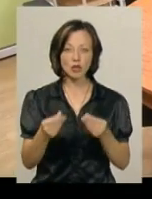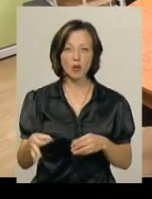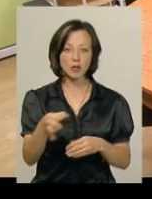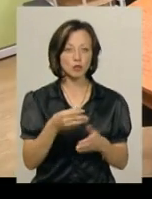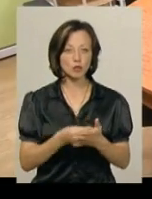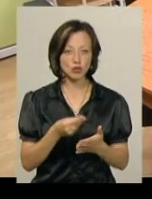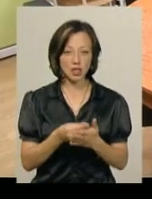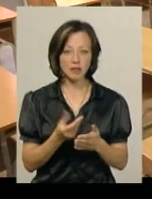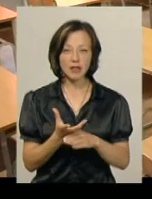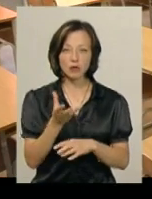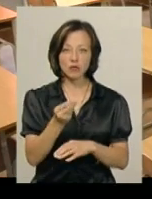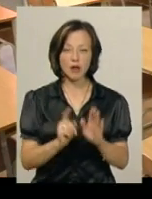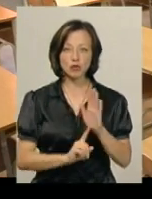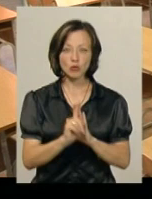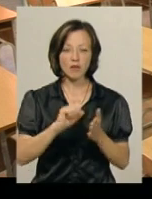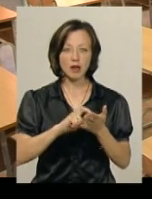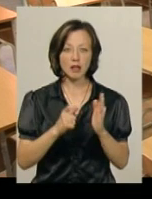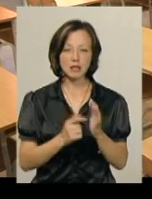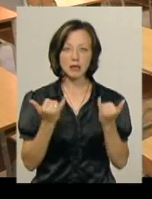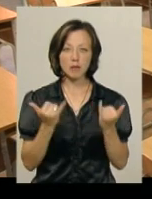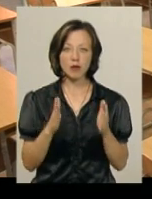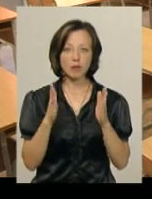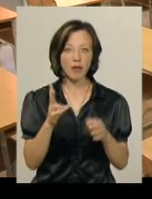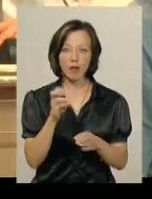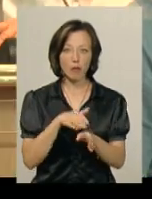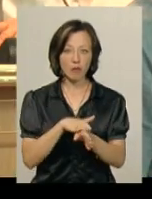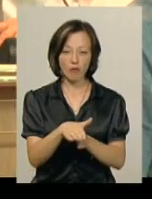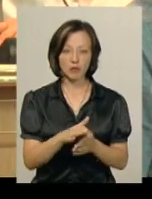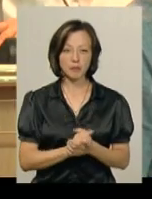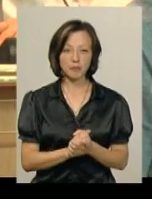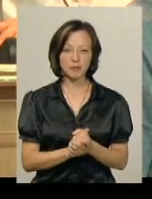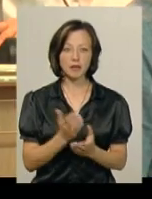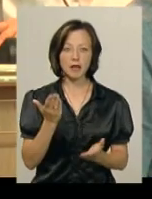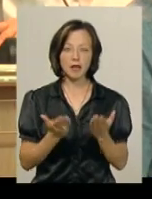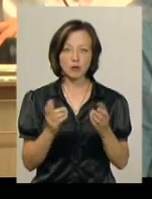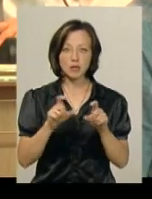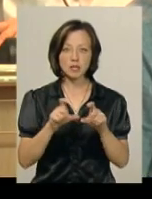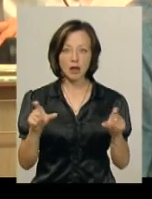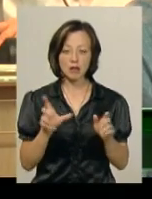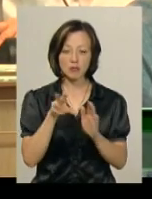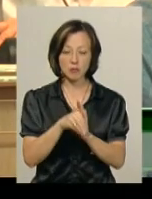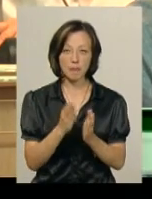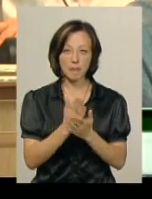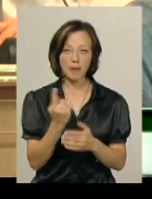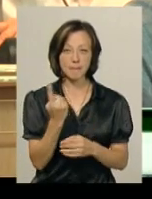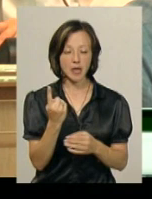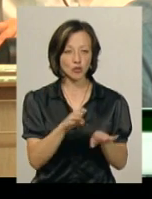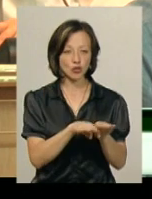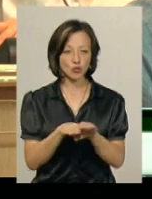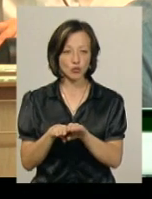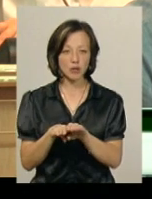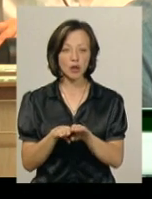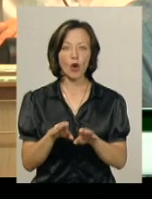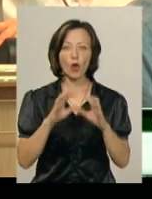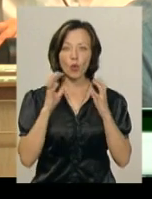обласного бюджету. Фінансування ж початкових класів відтепер буде неповним. Якщо заход у своїй структурі має перший ступінь, то